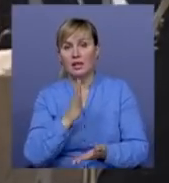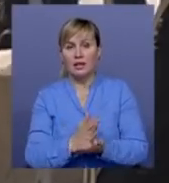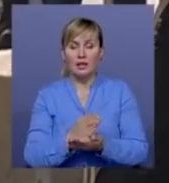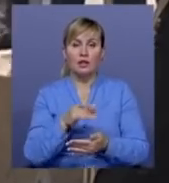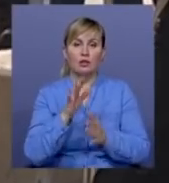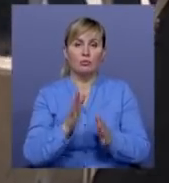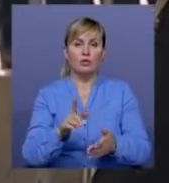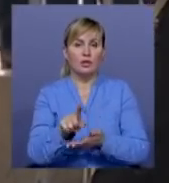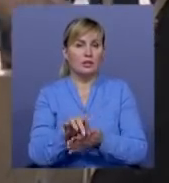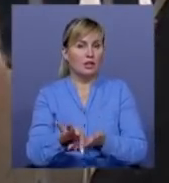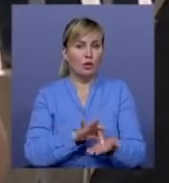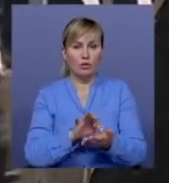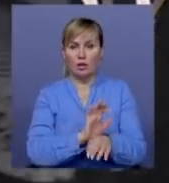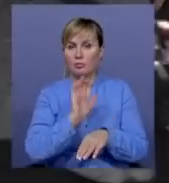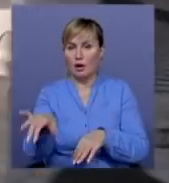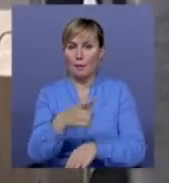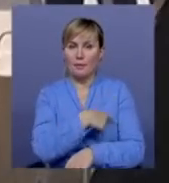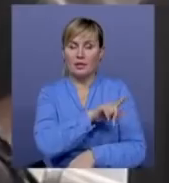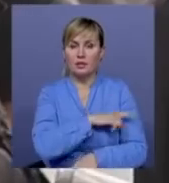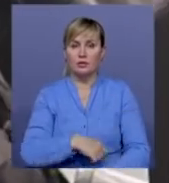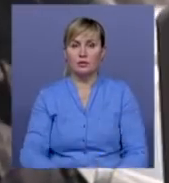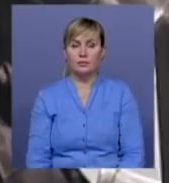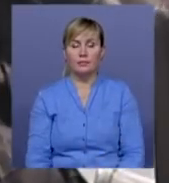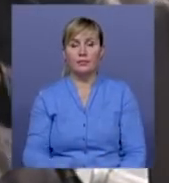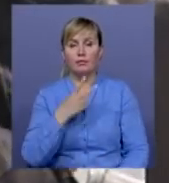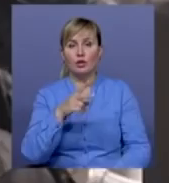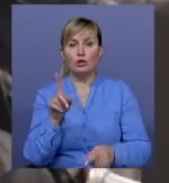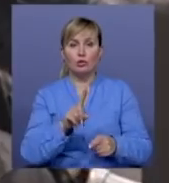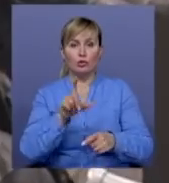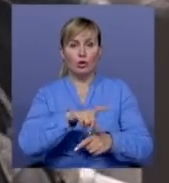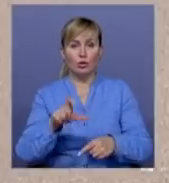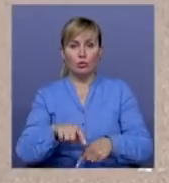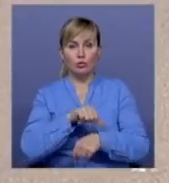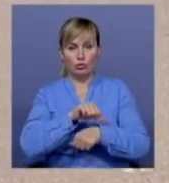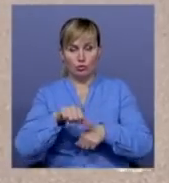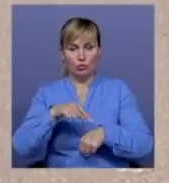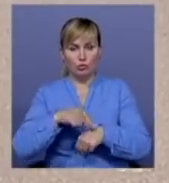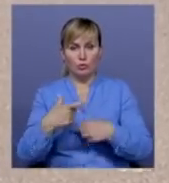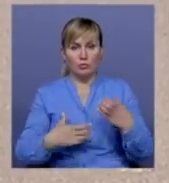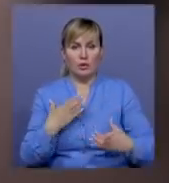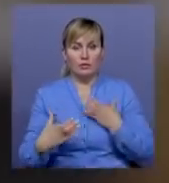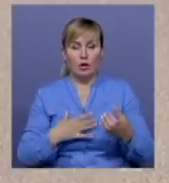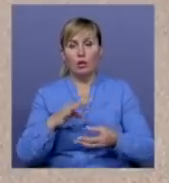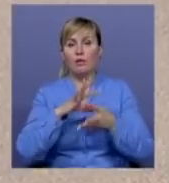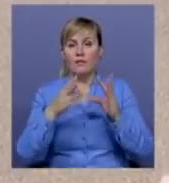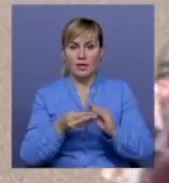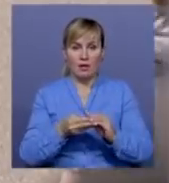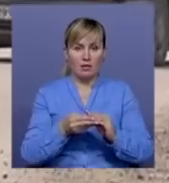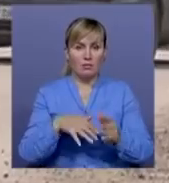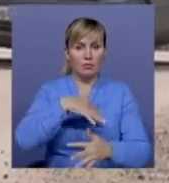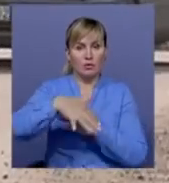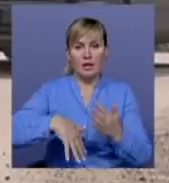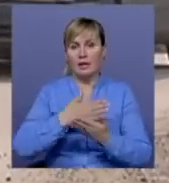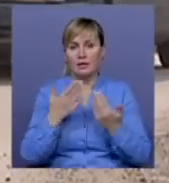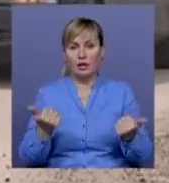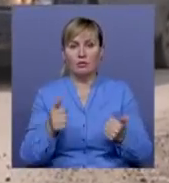их будут незамедлительно направлять в медицинские учреждения. Видно, что пересекающие границу чувствуют легкую тревогу, но в целом паники не наблюдается.